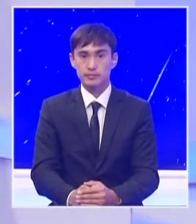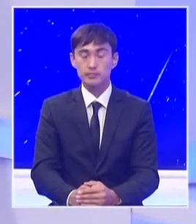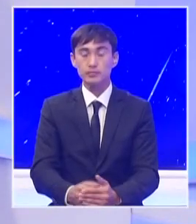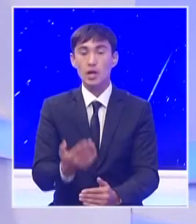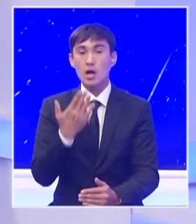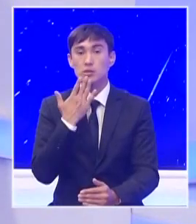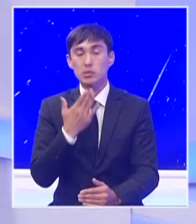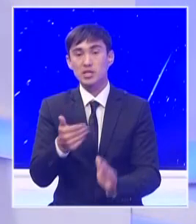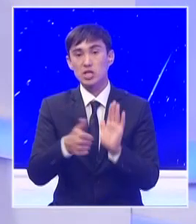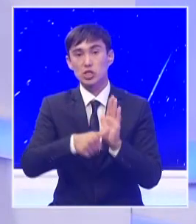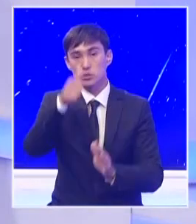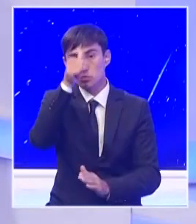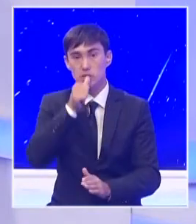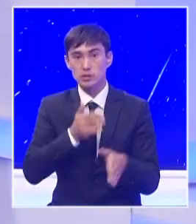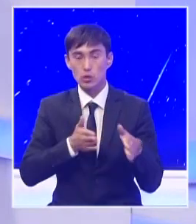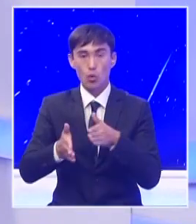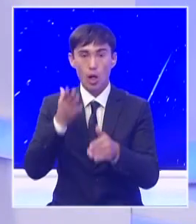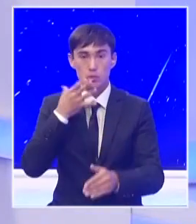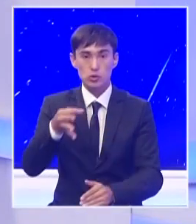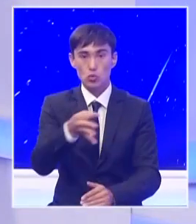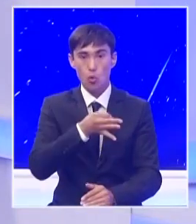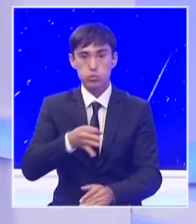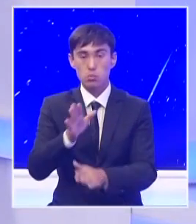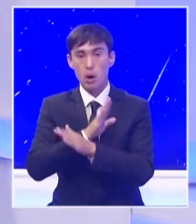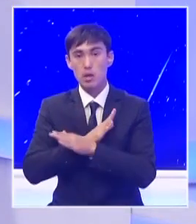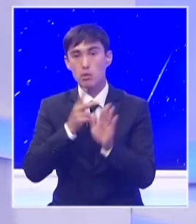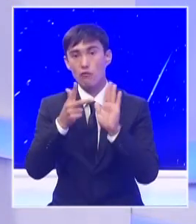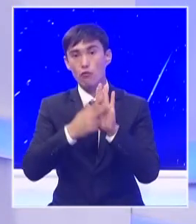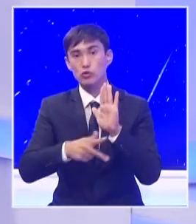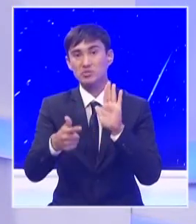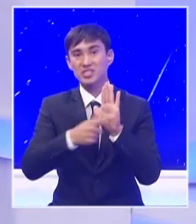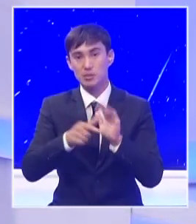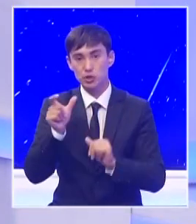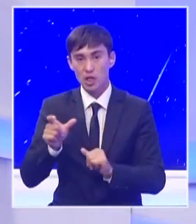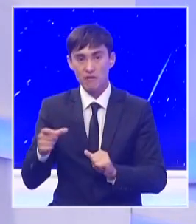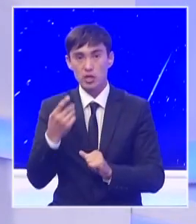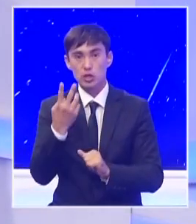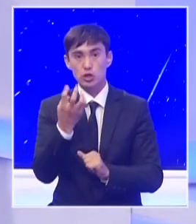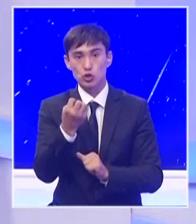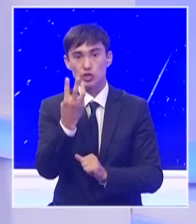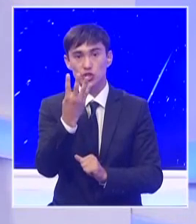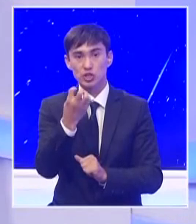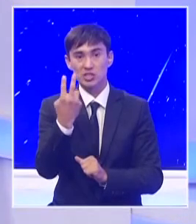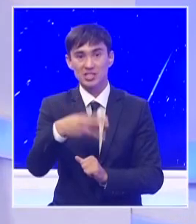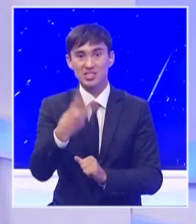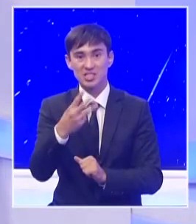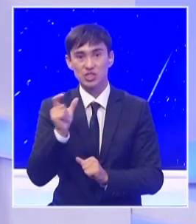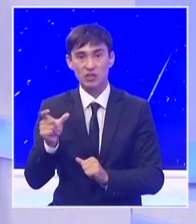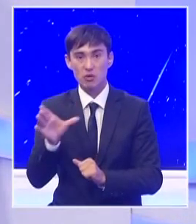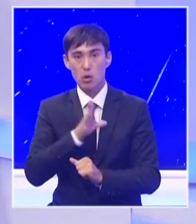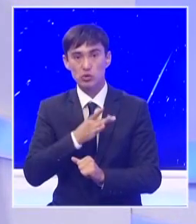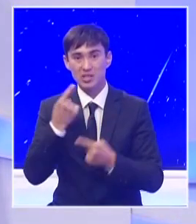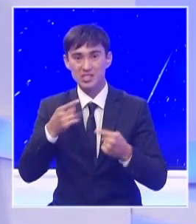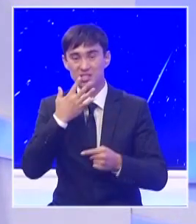За последние 6 месяцев на дорогах Алматинской области погибло 87 человек. Еще 433 человека